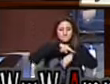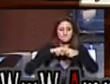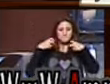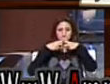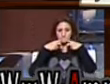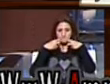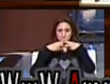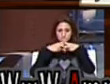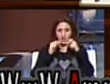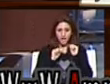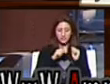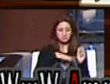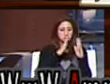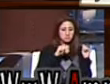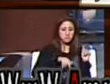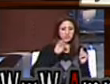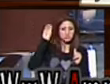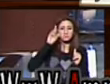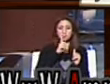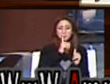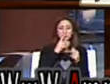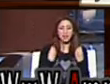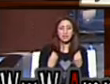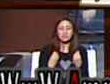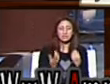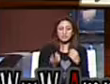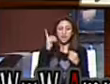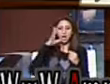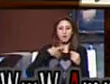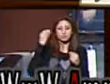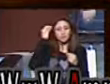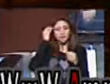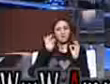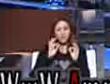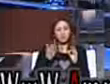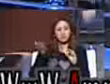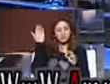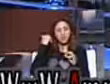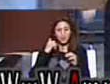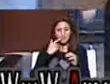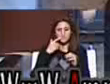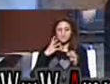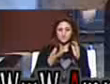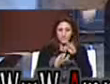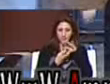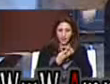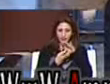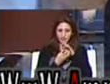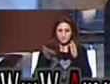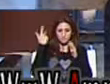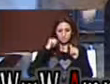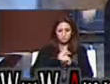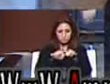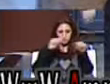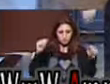قبل اسرائيل. وكانت السفاره الاسرائيليه قد سلمت مقرها القديم امام كوبري الجامعه لملاكه بعد اقتحامه منذ سبتمبر